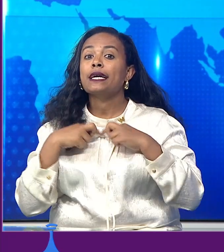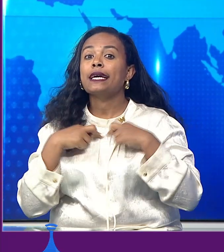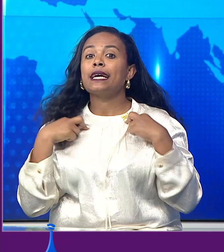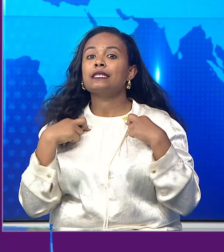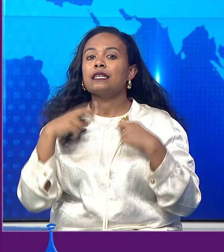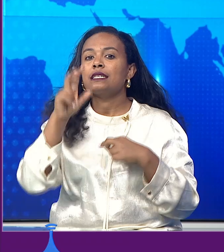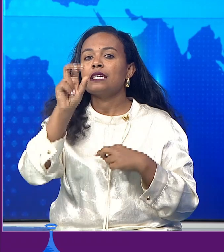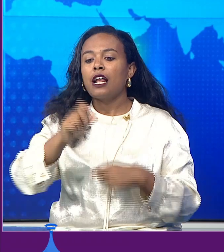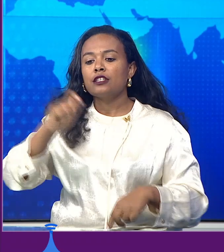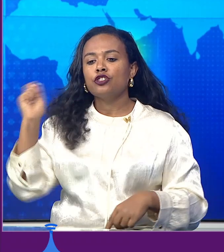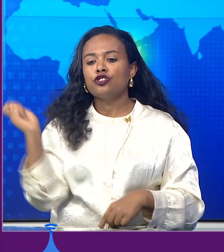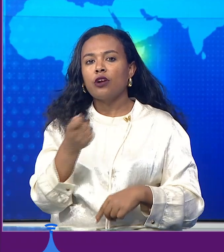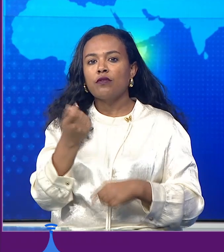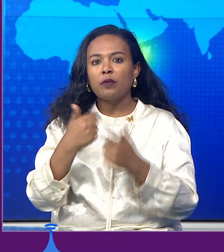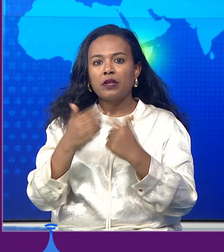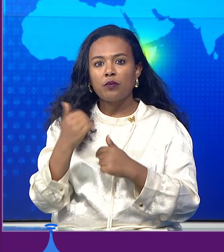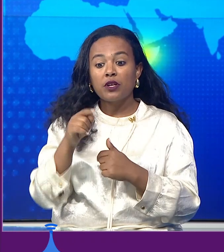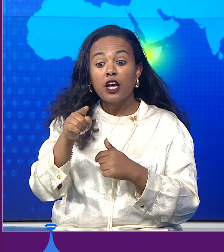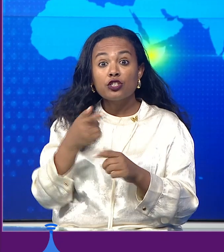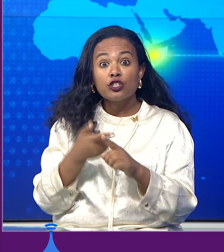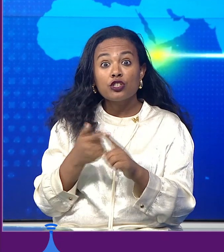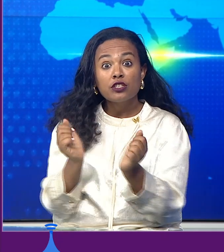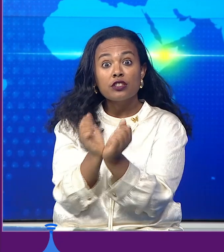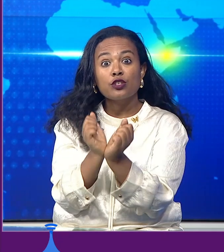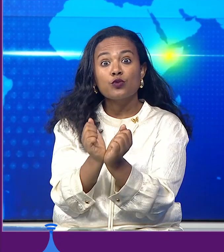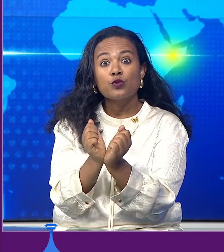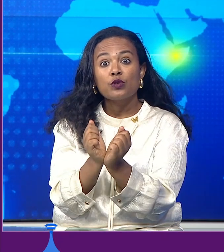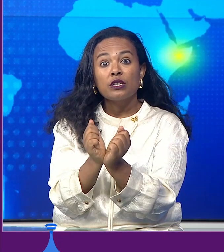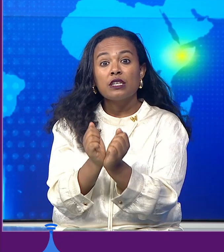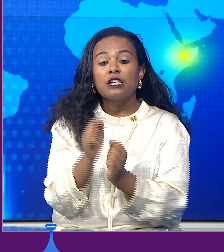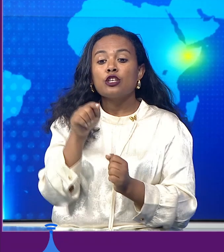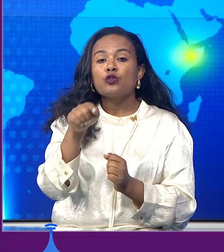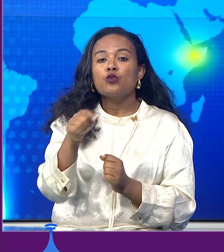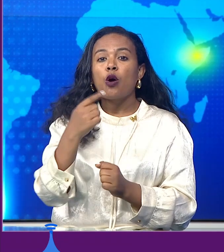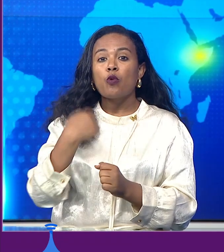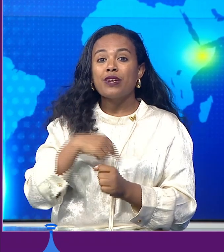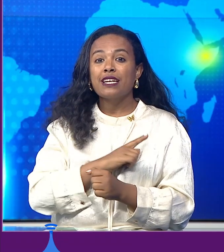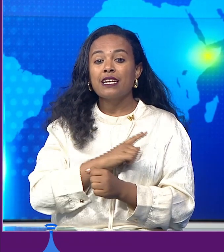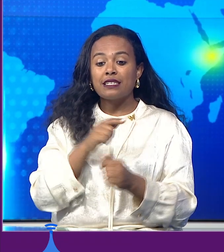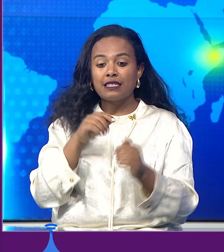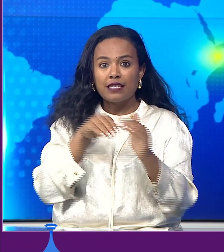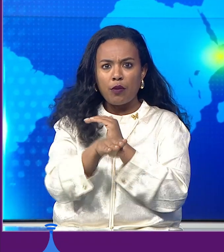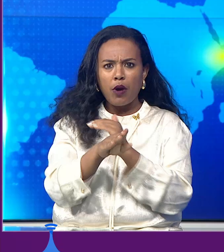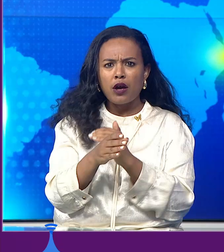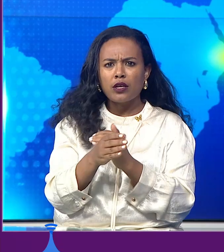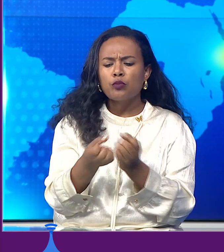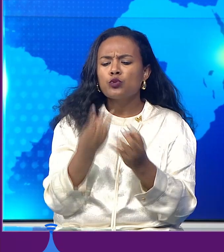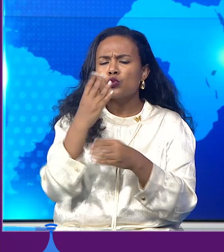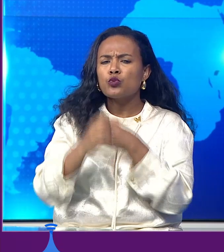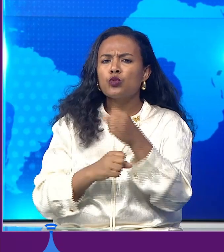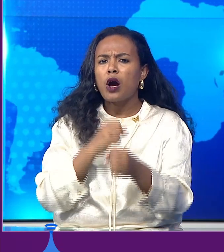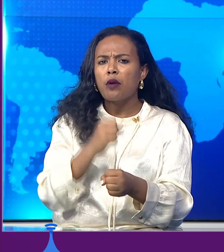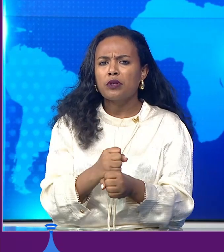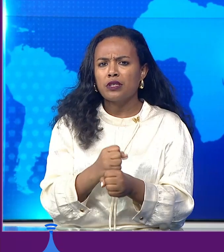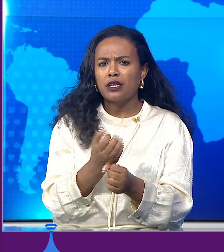ትመጣ ነበር። ያችን የተሳሰበችው። ስለዚህ እሷ ወደ ቤት ስትገባ የብዙ ዓመት ኃጢአቷ